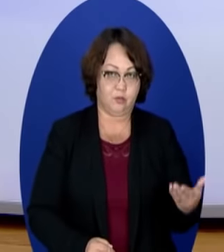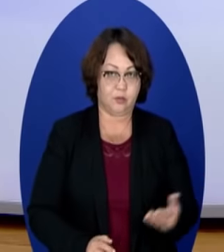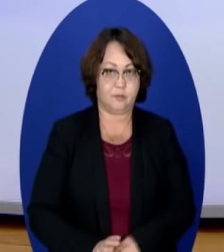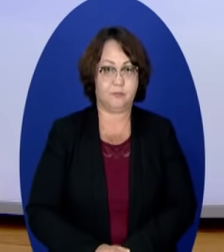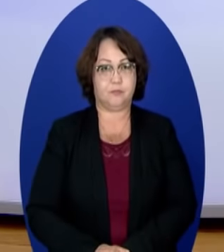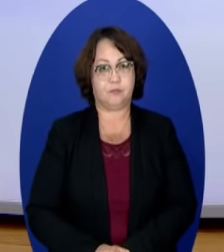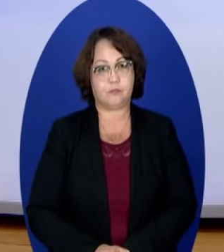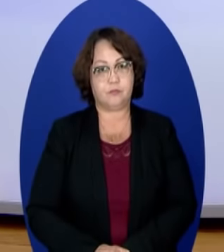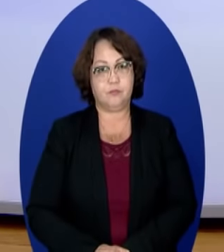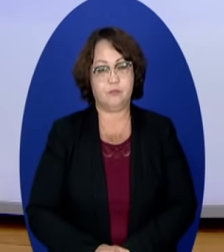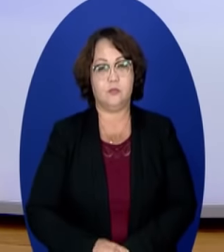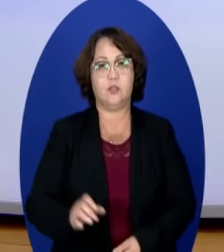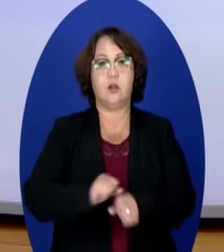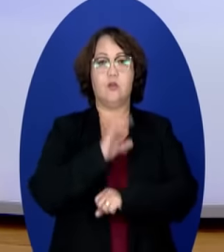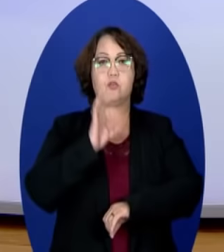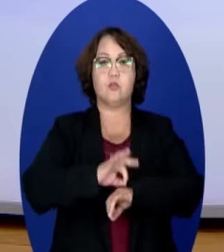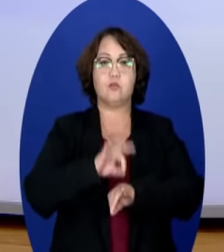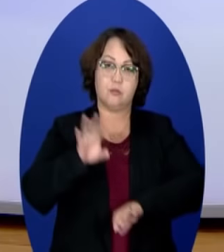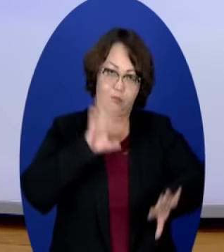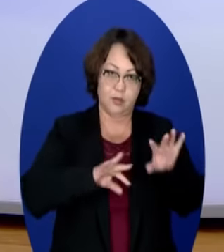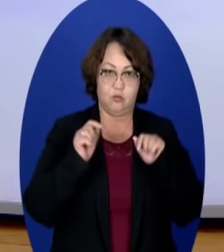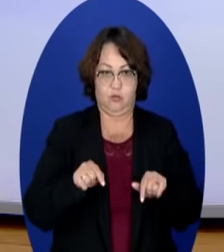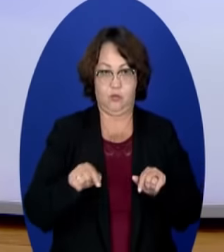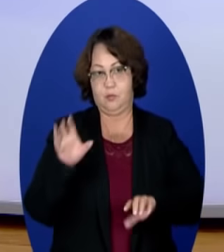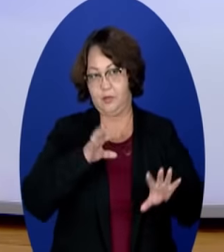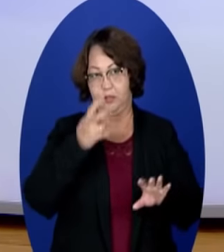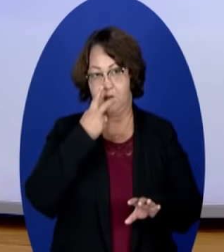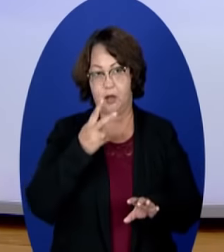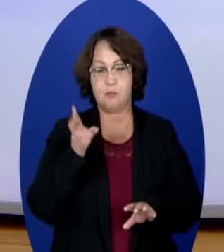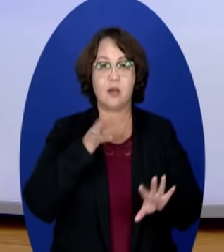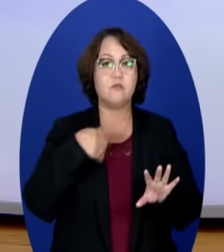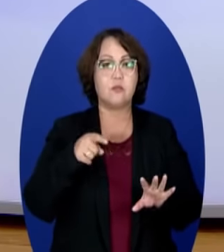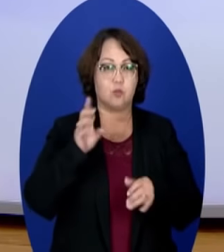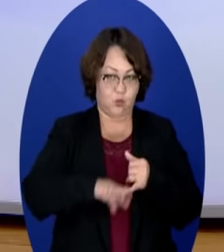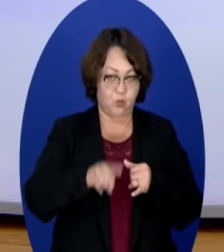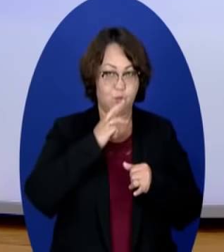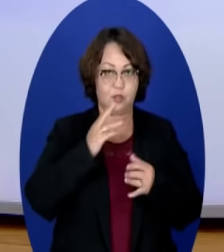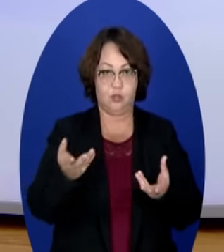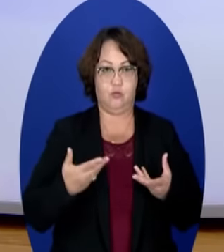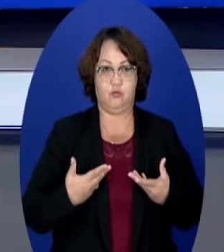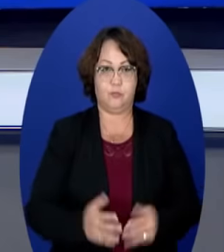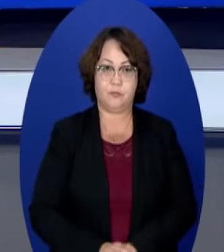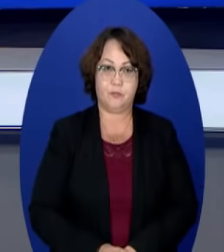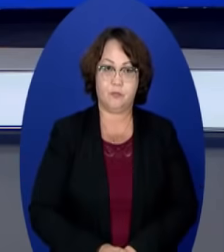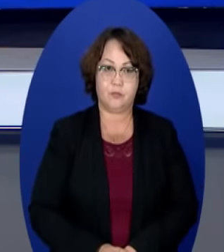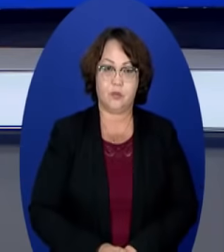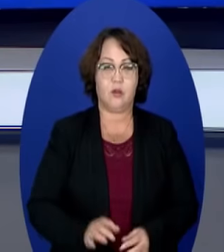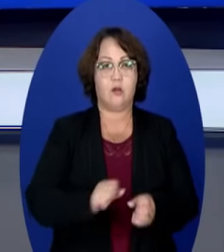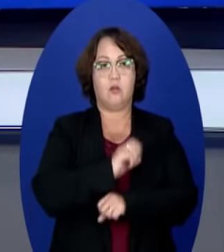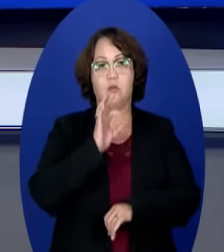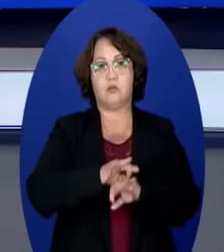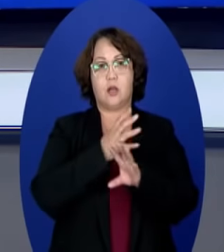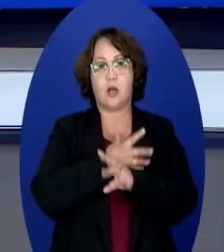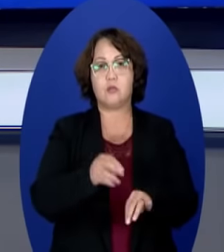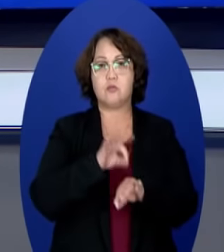оройн минь дүргээ. За, COVID-19-ийн нөхцөл байдал өнөөдрийн хувьд ямар төвшөнд байна гэсэн хамгийн сүүлийн үеийн мэдээлэл байна. За, тэгэхээр COVID-19-ийн халдварын